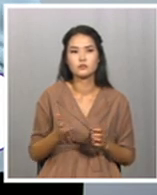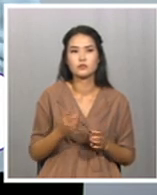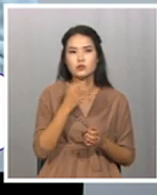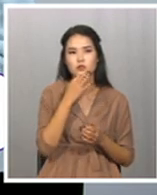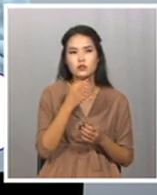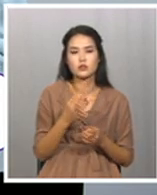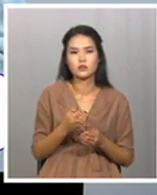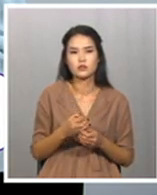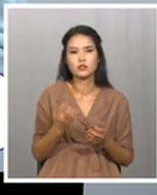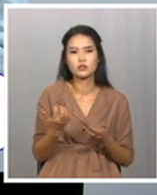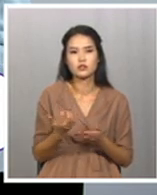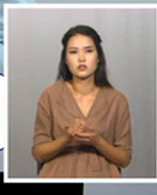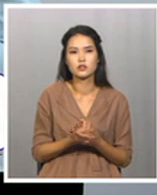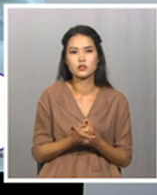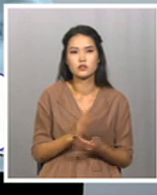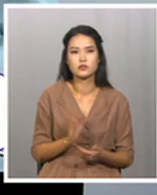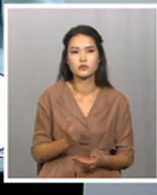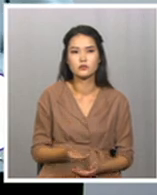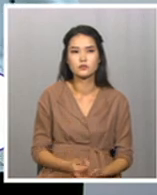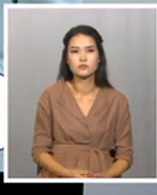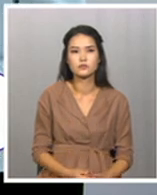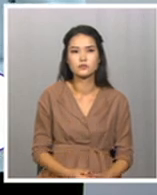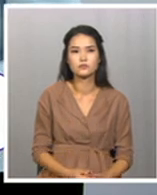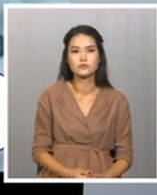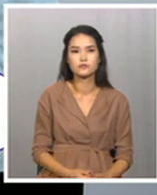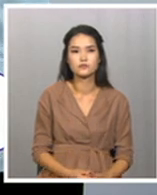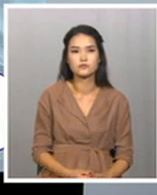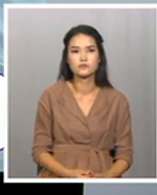32,178 миллилитр фосфор қышқылының ерітіндісі қажет.